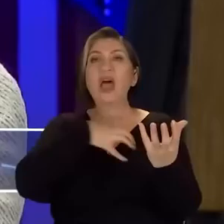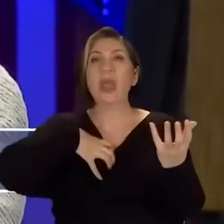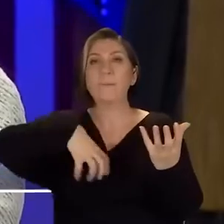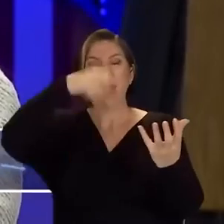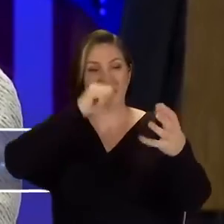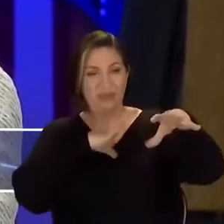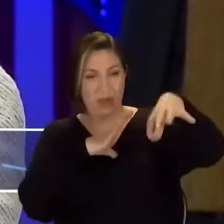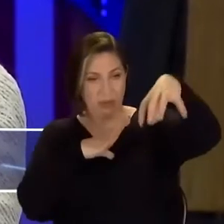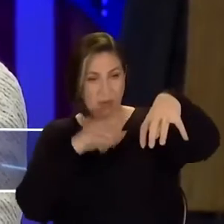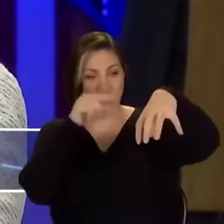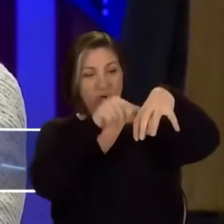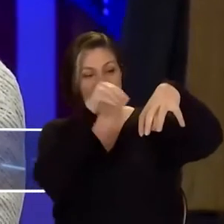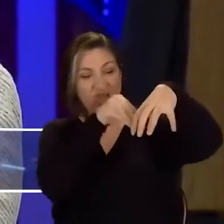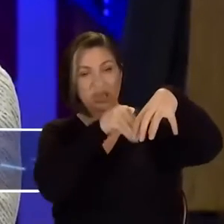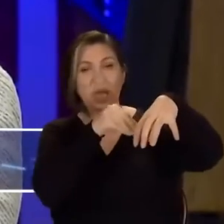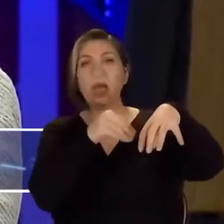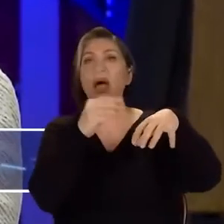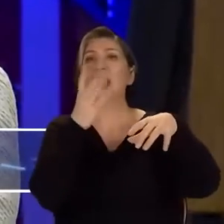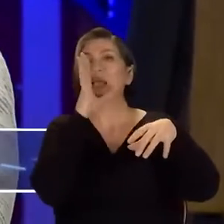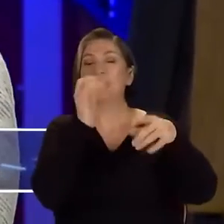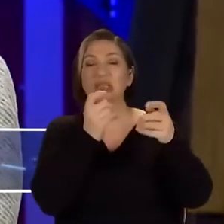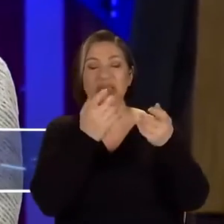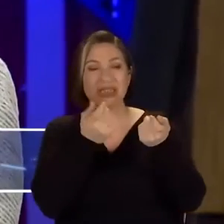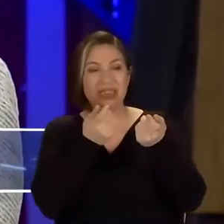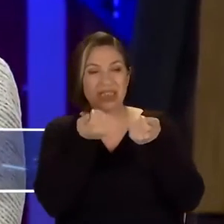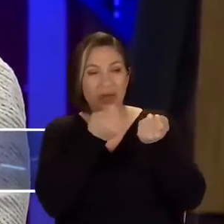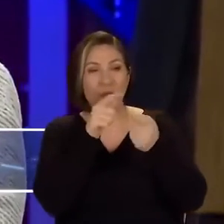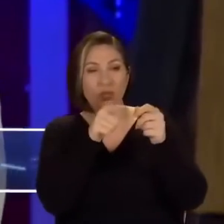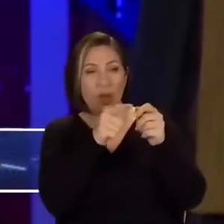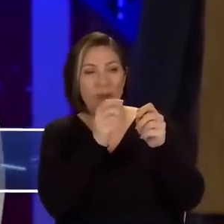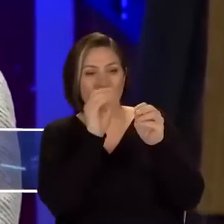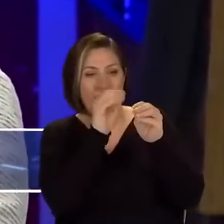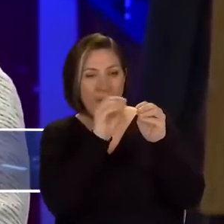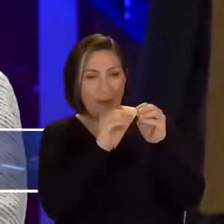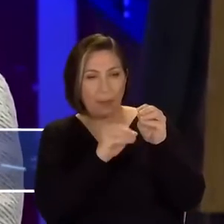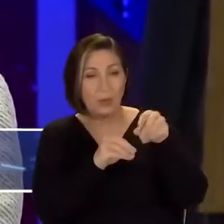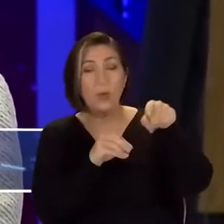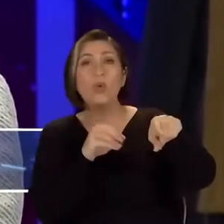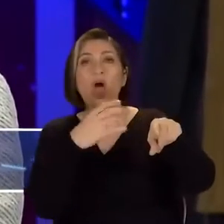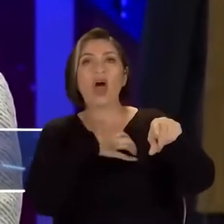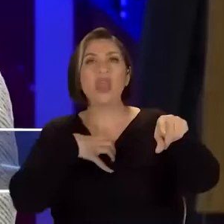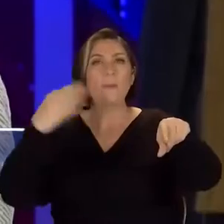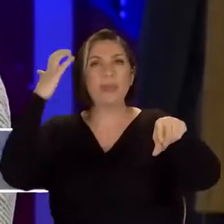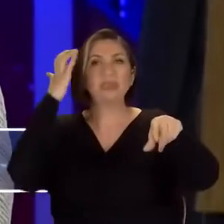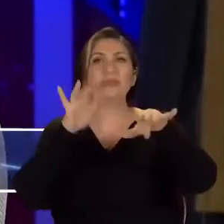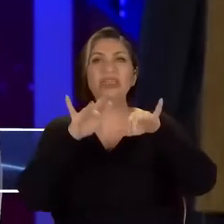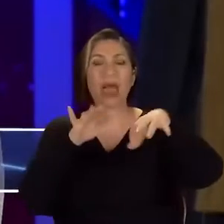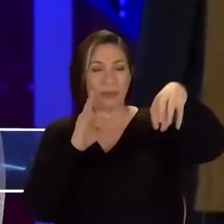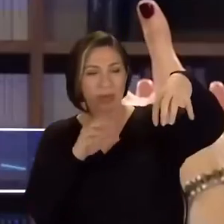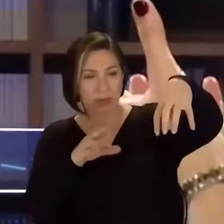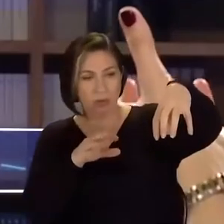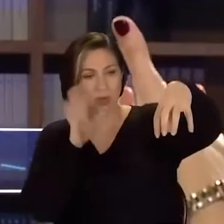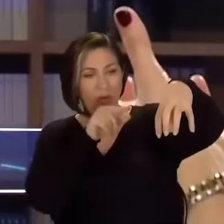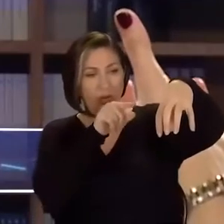server içerisinde kullanıcıların işlemleri tıkır tıkır oluyor ve bu server'da bunlar. Bir sürü server'larda işlemler oluyor. Sonra ne